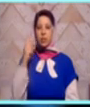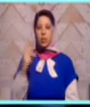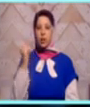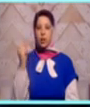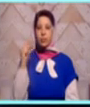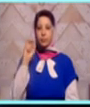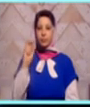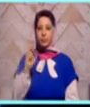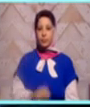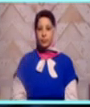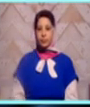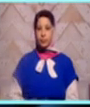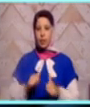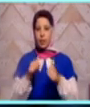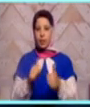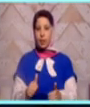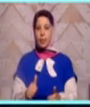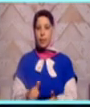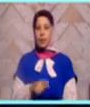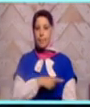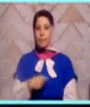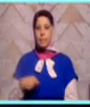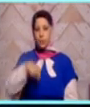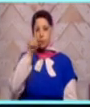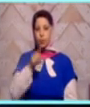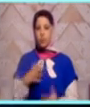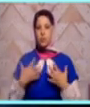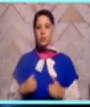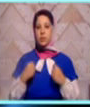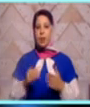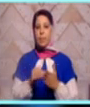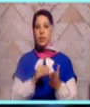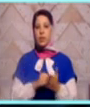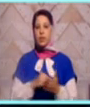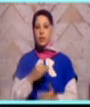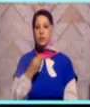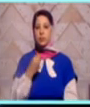خلال الحملة الرئاسية 100 يوم صحة التي بدأت من يوم